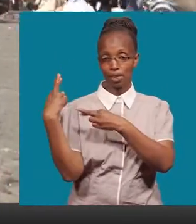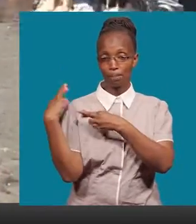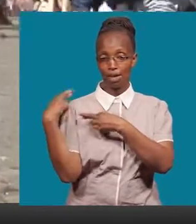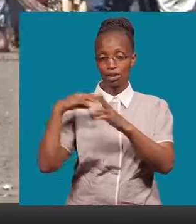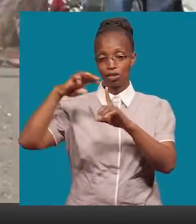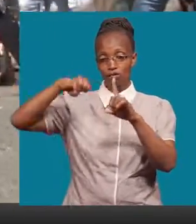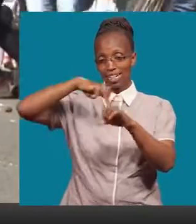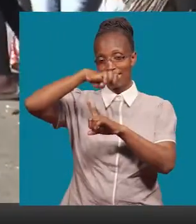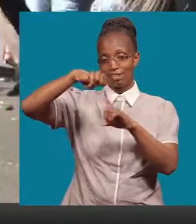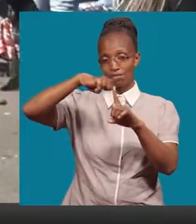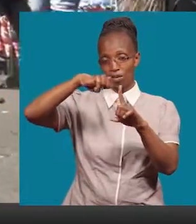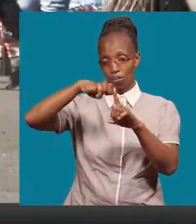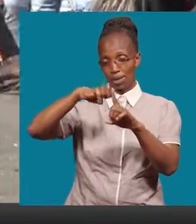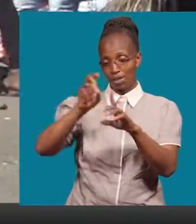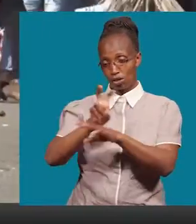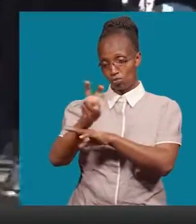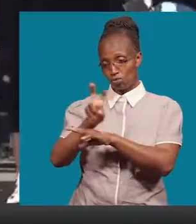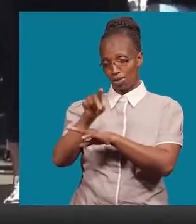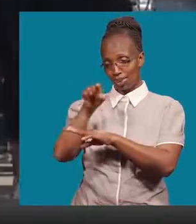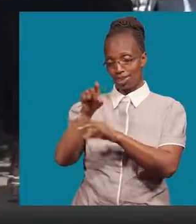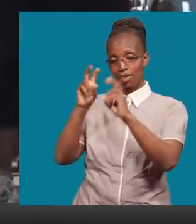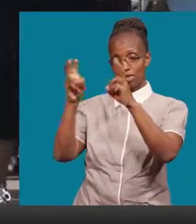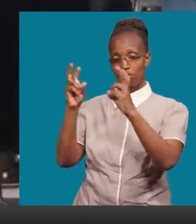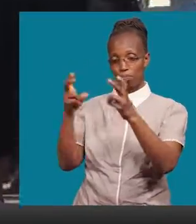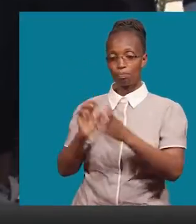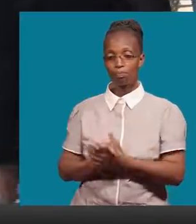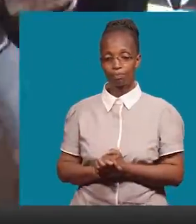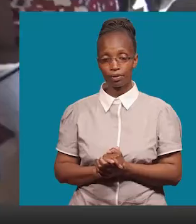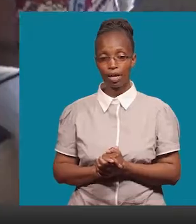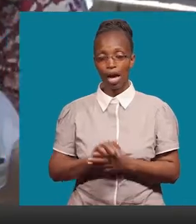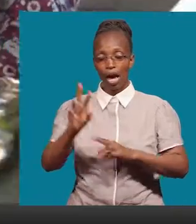ya Mazingira kuzingatia swala hili.